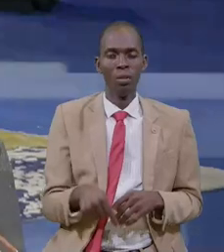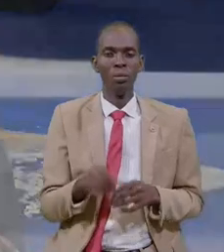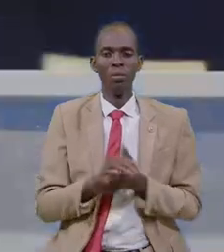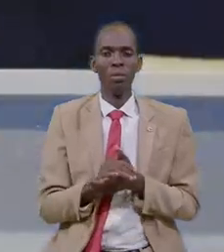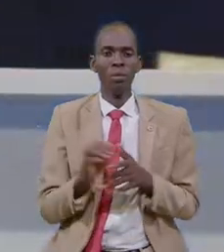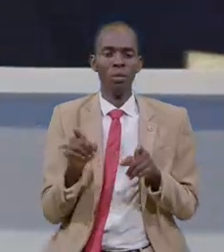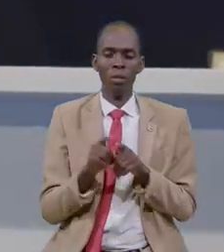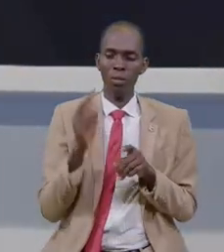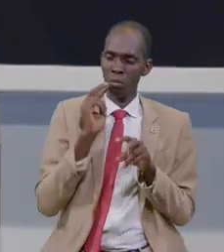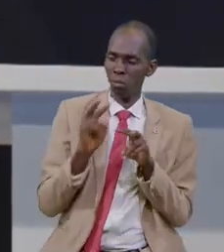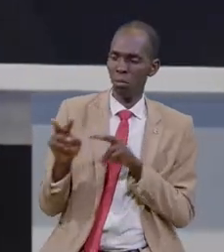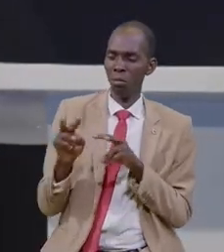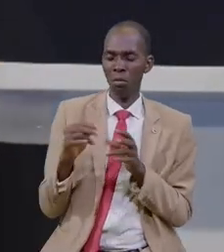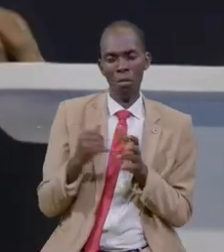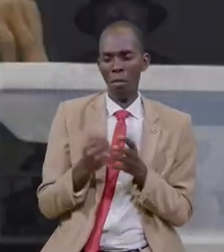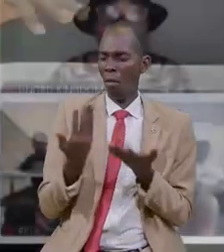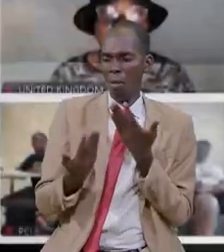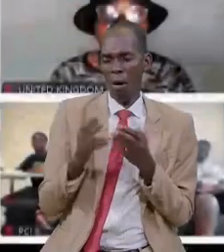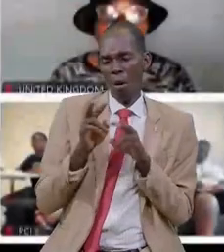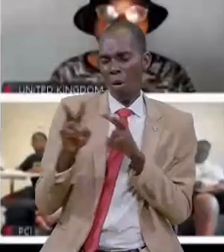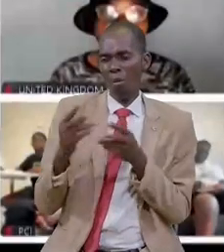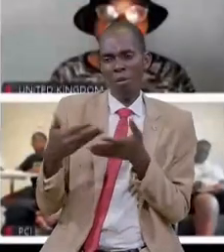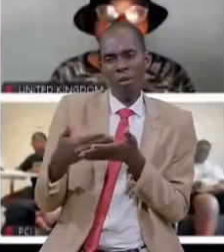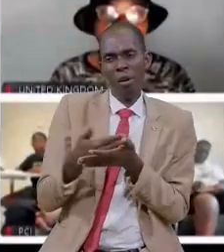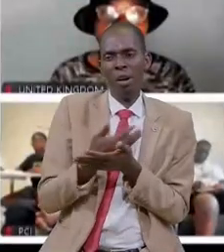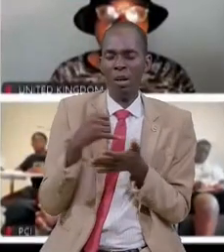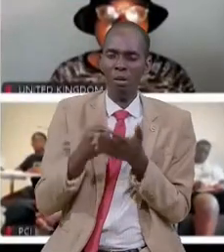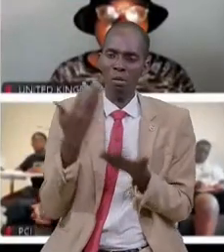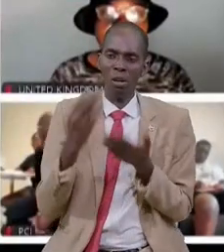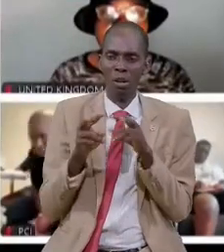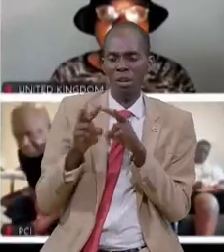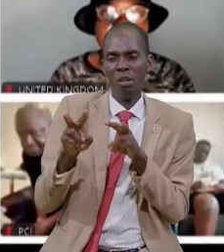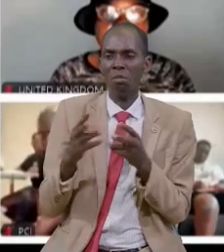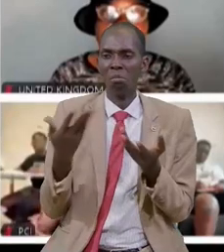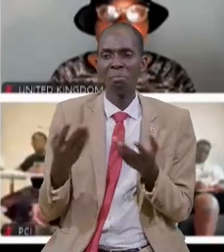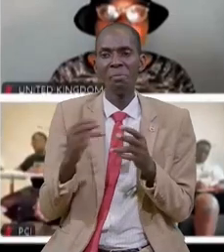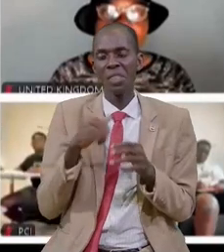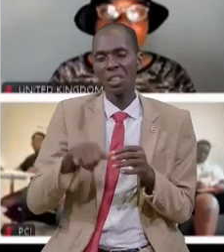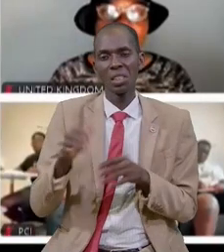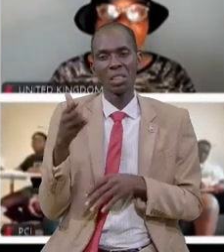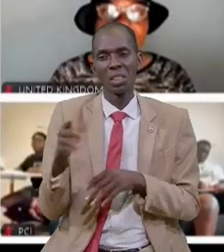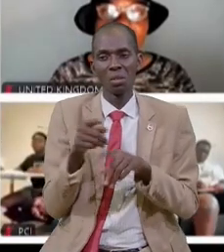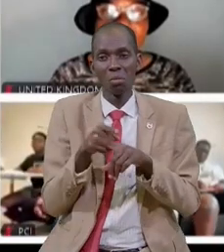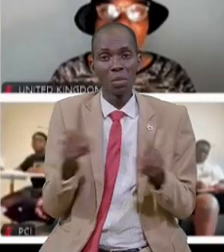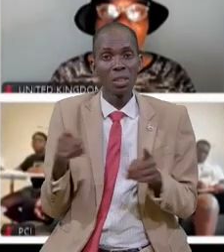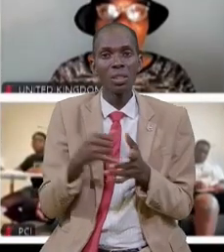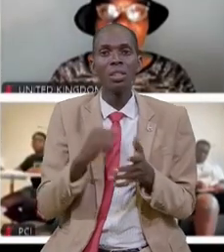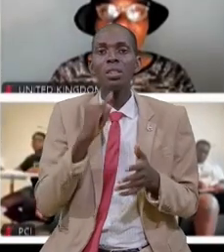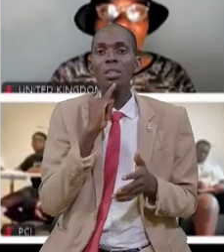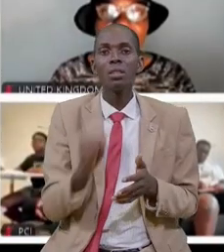cela, la minute qui suit, ça peut sembler frais. Ça peut sembler que c'est toujours là. Mais c'est déjà